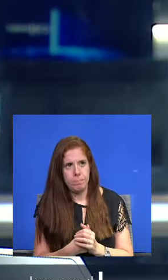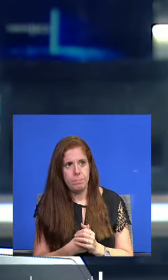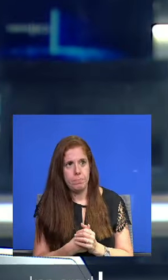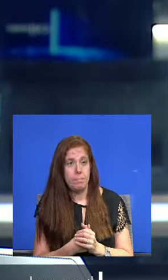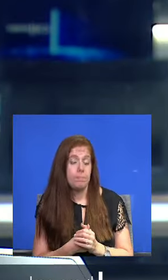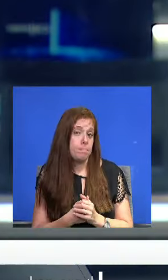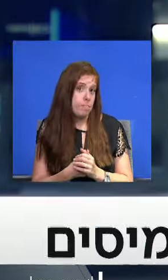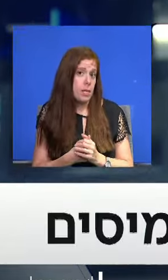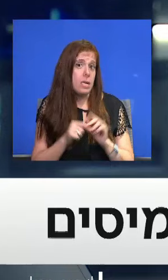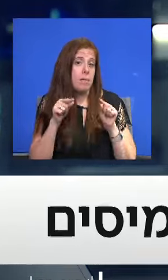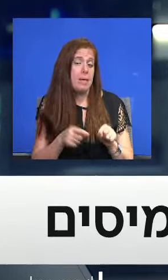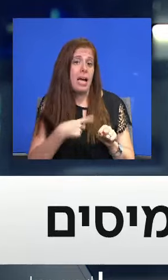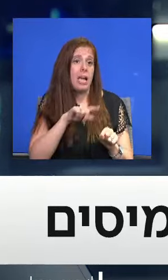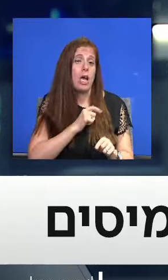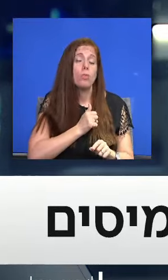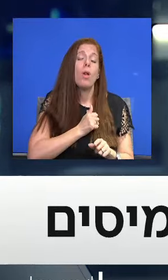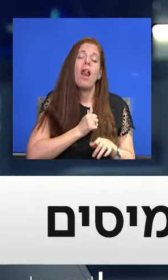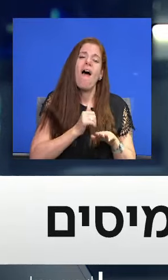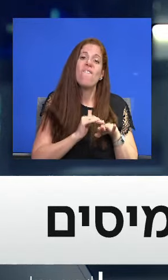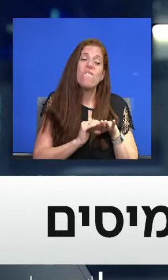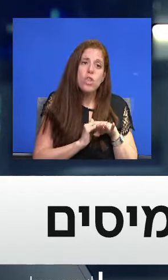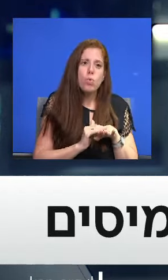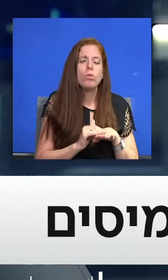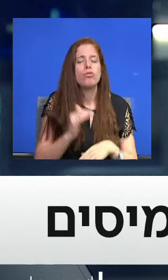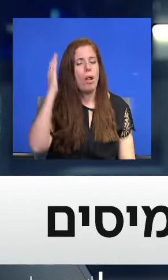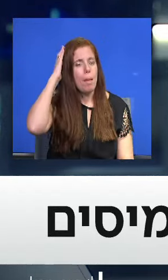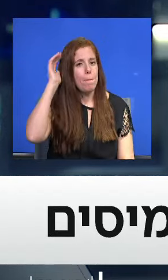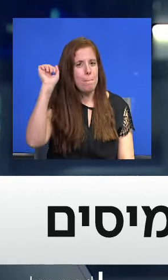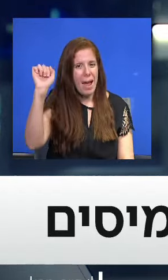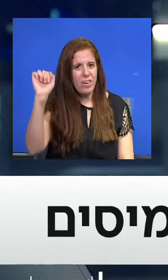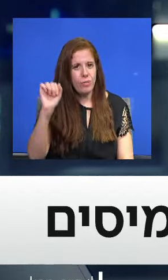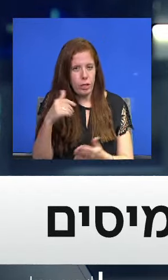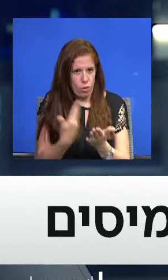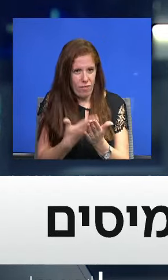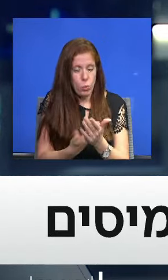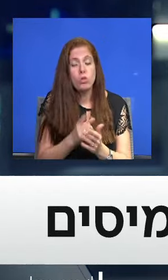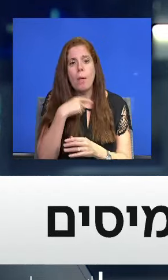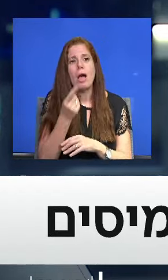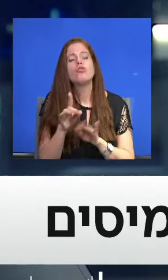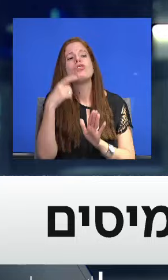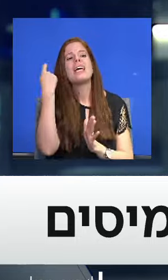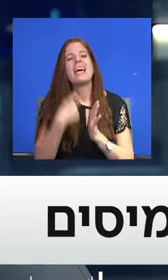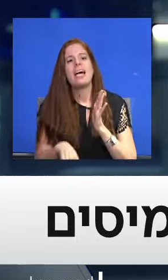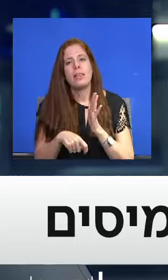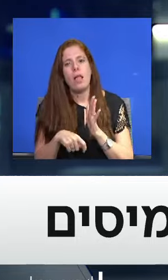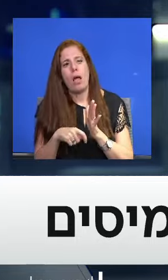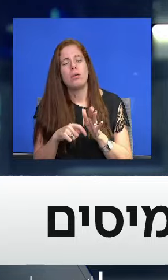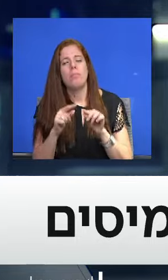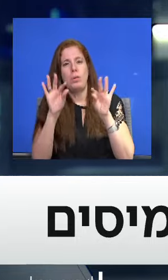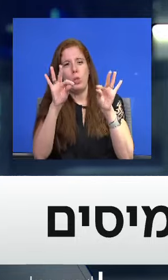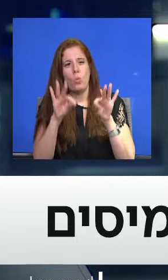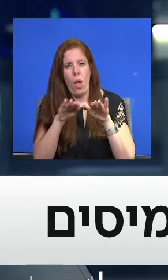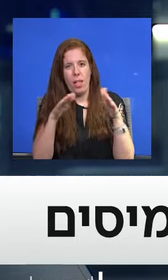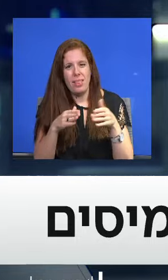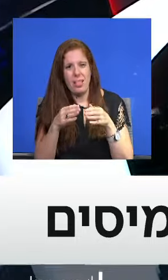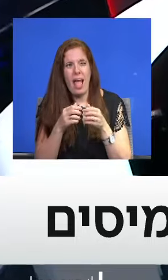מכאן אנחנו לוידוי של השר לביטחון לאומי בן גביר, שסיפר שקנה בדוכן ארבעת המינים של ראש המטה שלו ולא קיבל חשבונית.